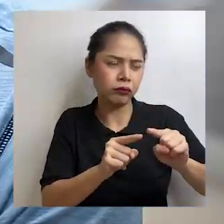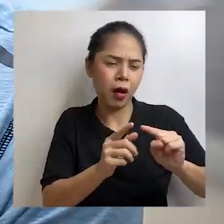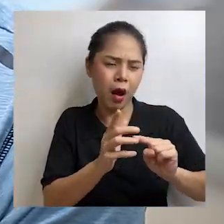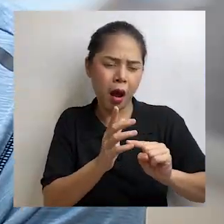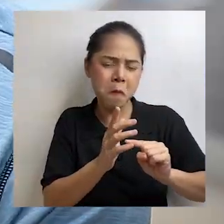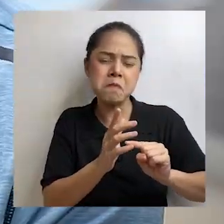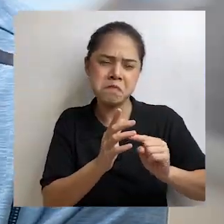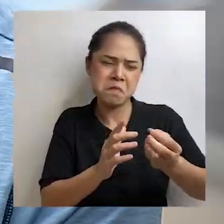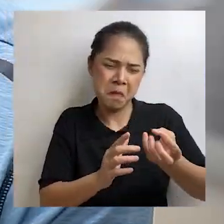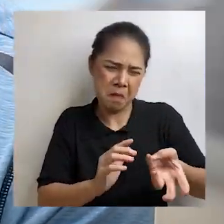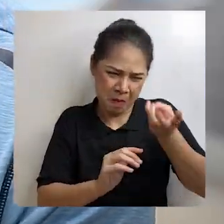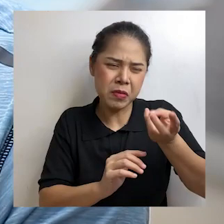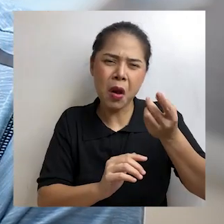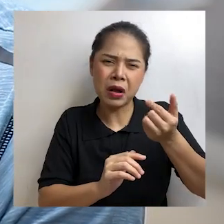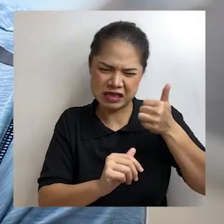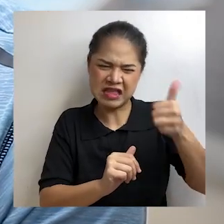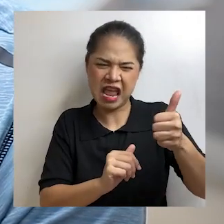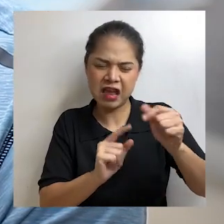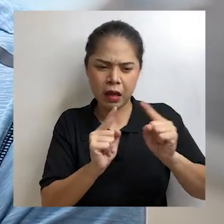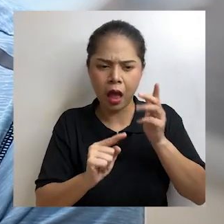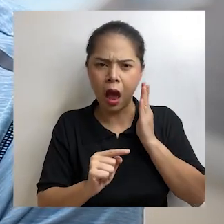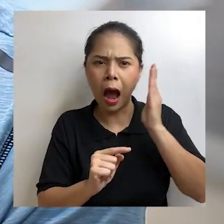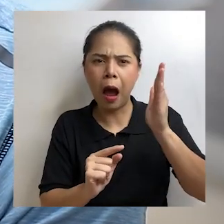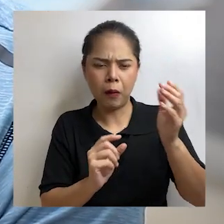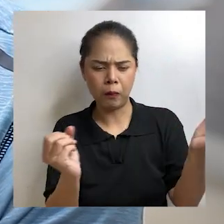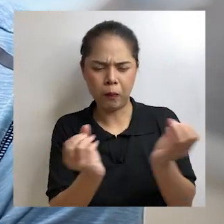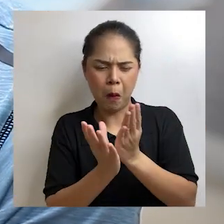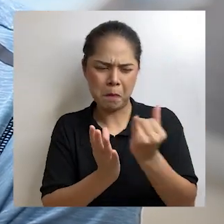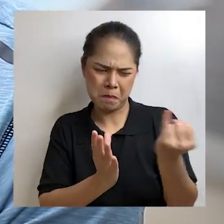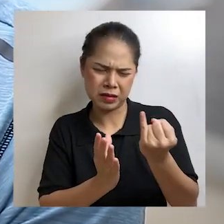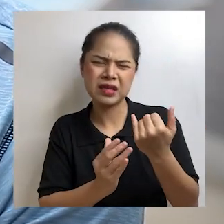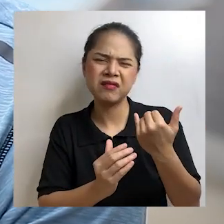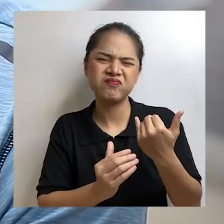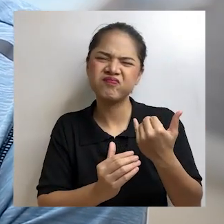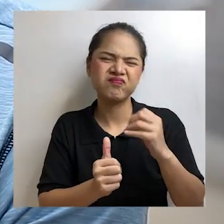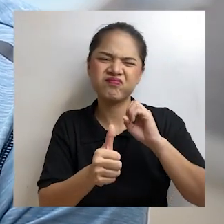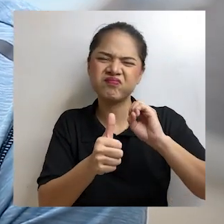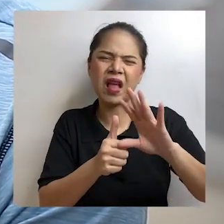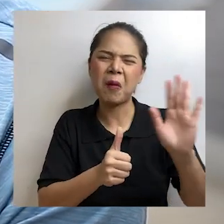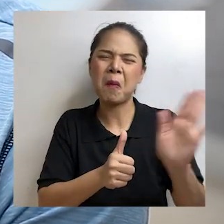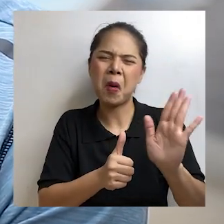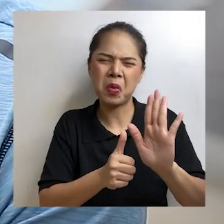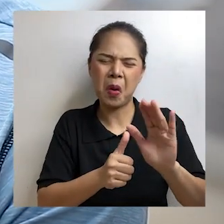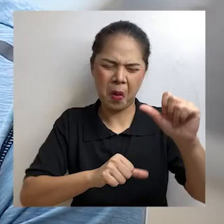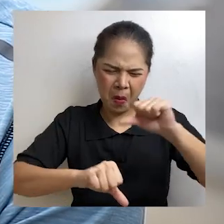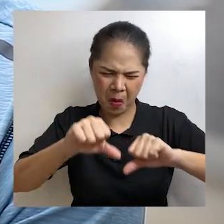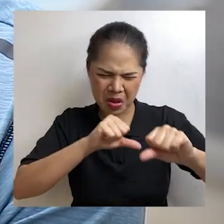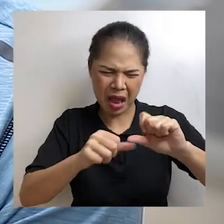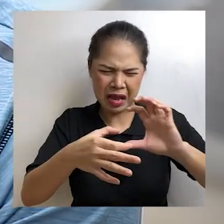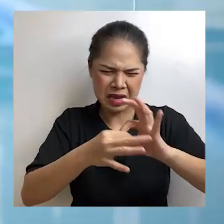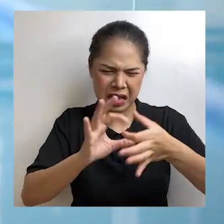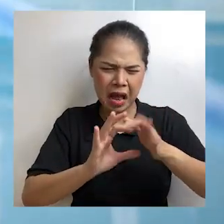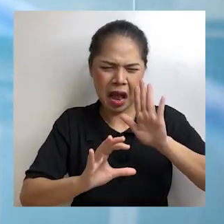งสั้นๆแต่ในช่วงระยะยาวมันมีผลข้างเคียงแน่นอนครับผมว่าอย่าใช้เลยดีกว่าครับมันเสี่ยงอันตรายมากๆ